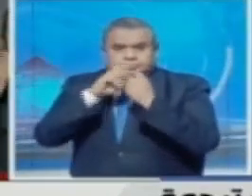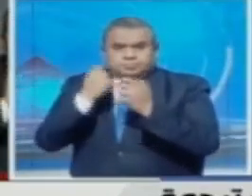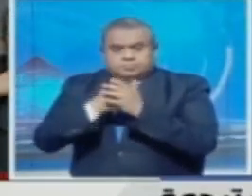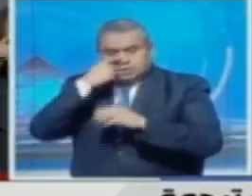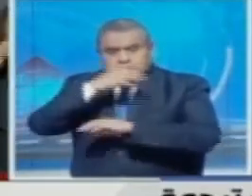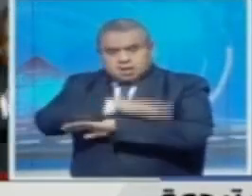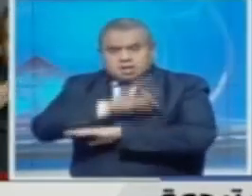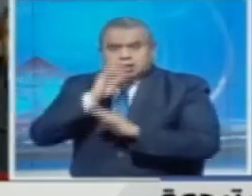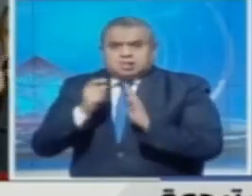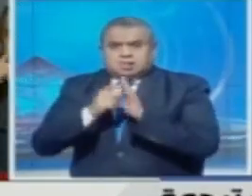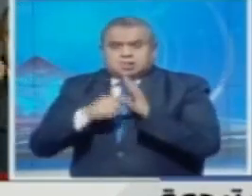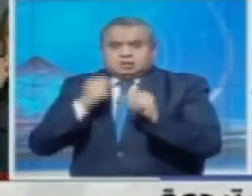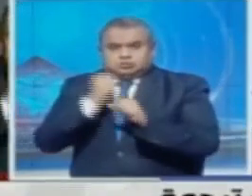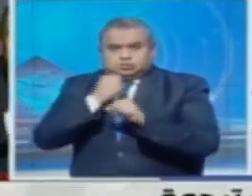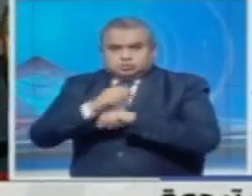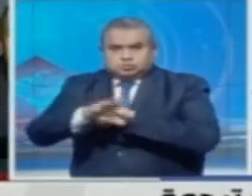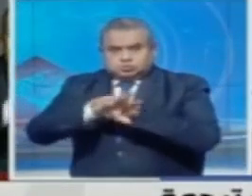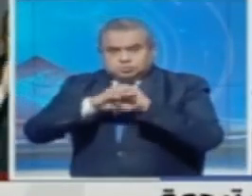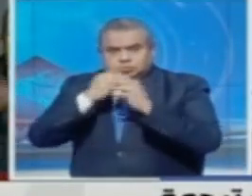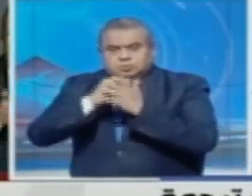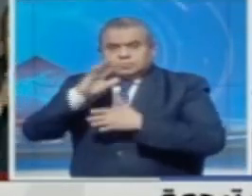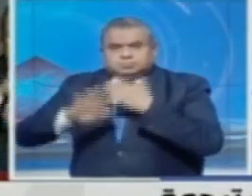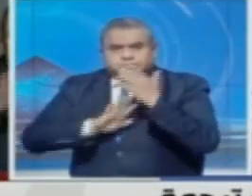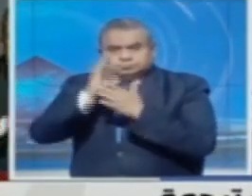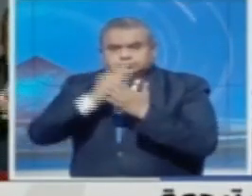السريعة والفعالة للأزمات. وطبعا